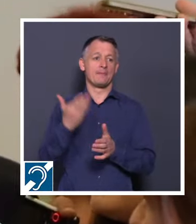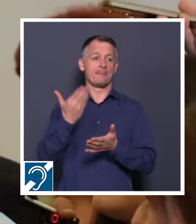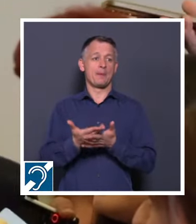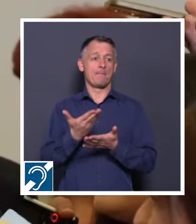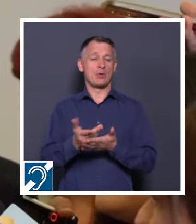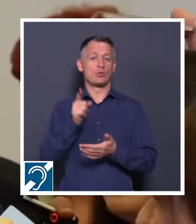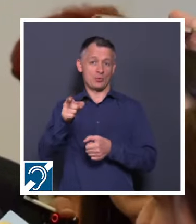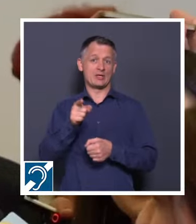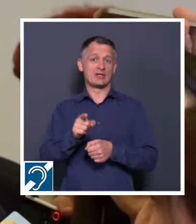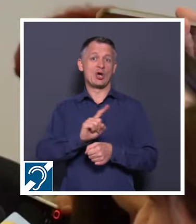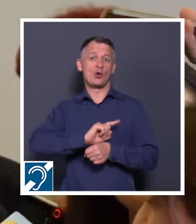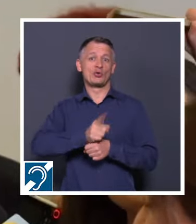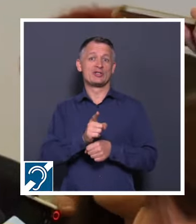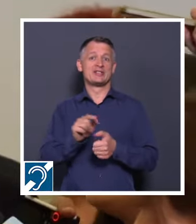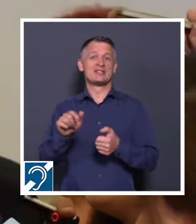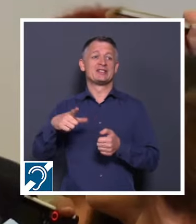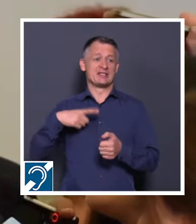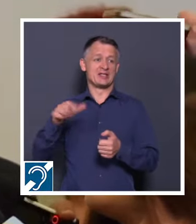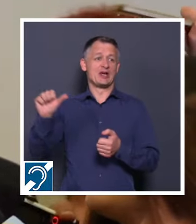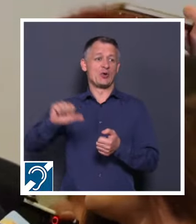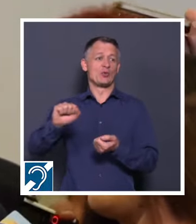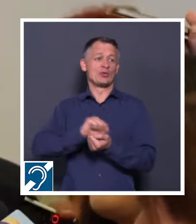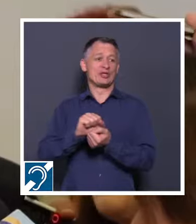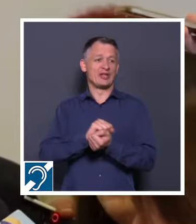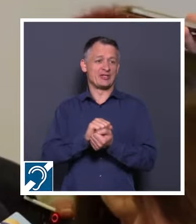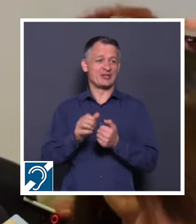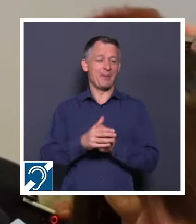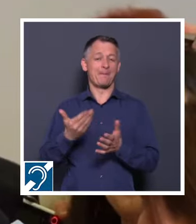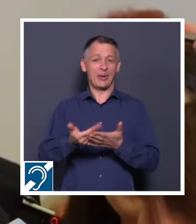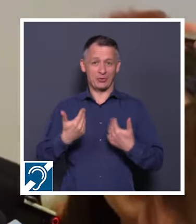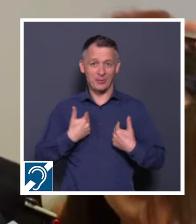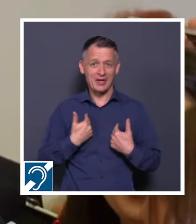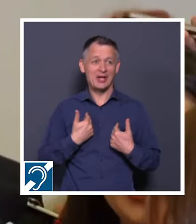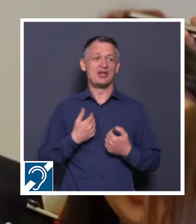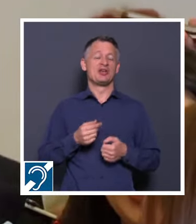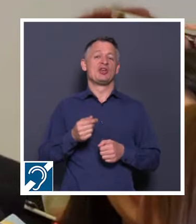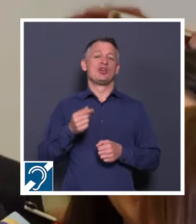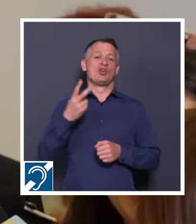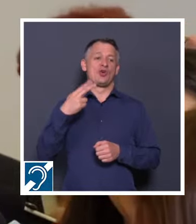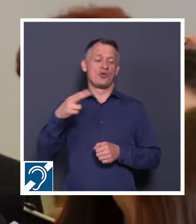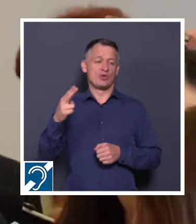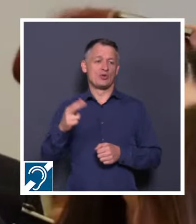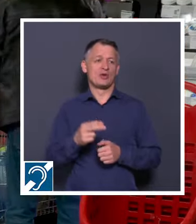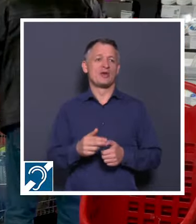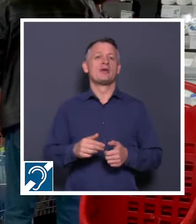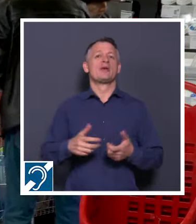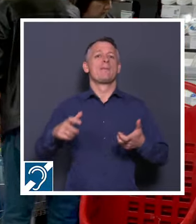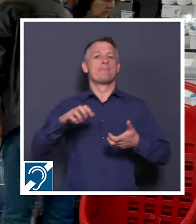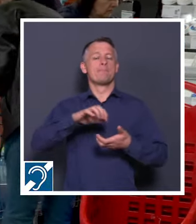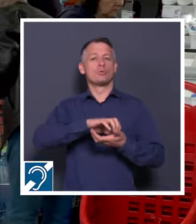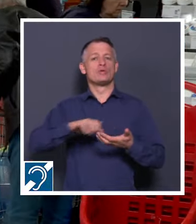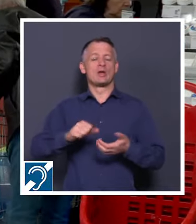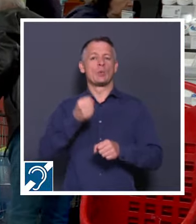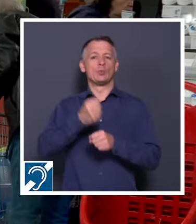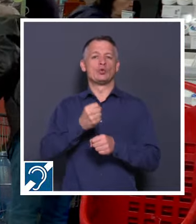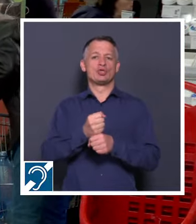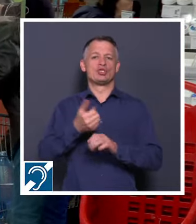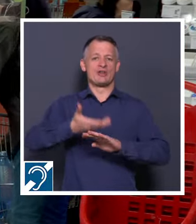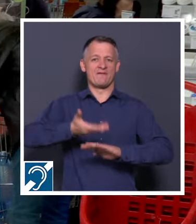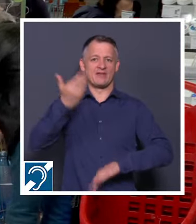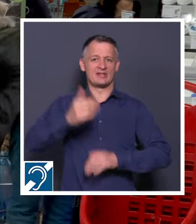dumneavoastră urgența e cea mai mare, sunt detergenții. Pentru mine continuă să fie impozitarea muncii și inflație. Prețurile